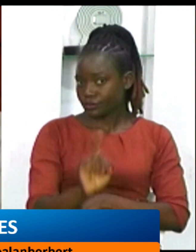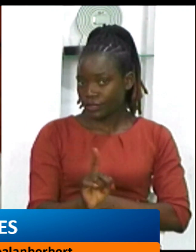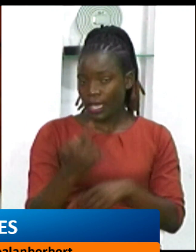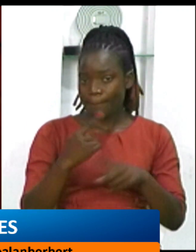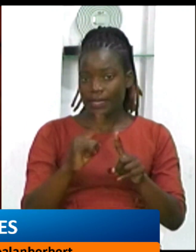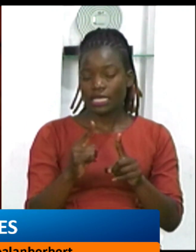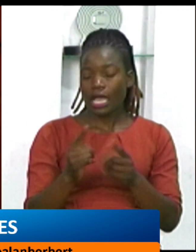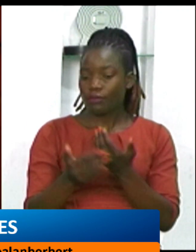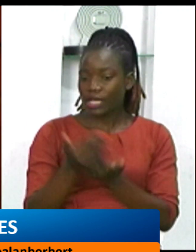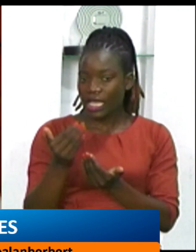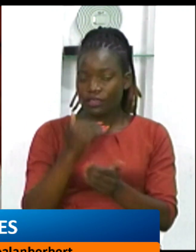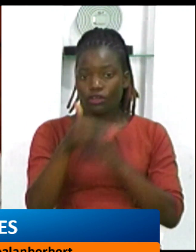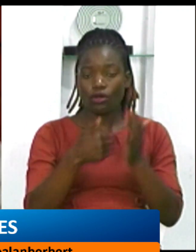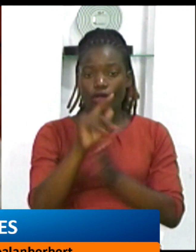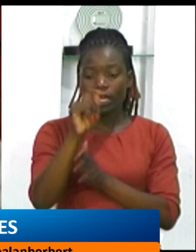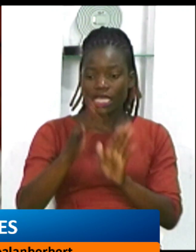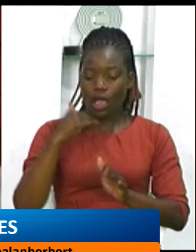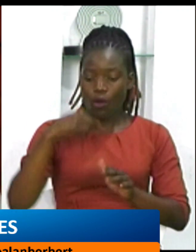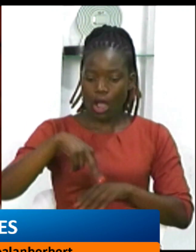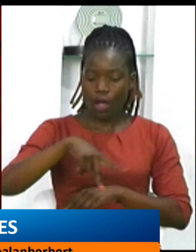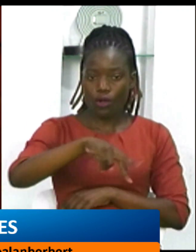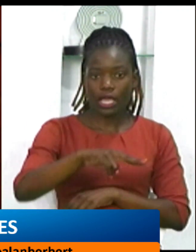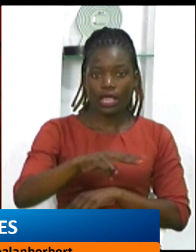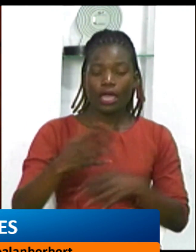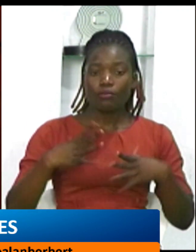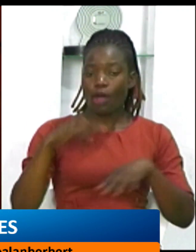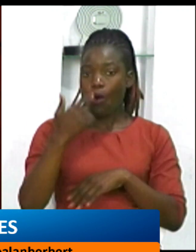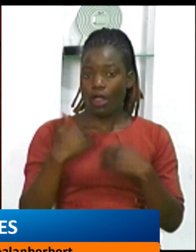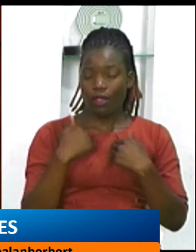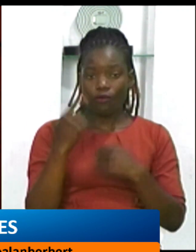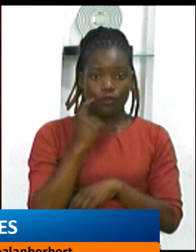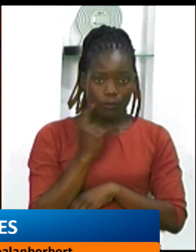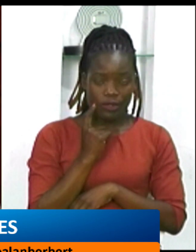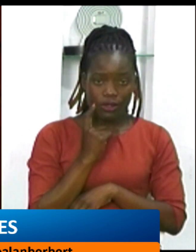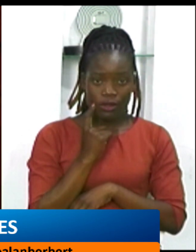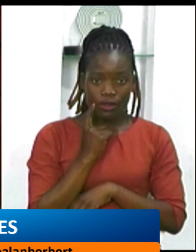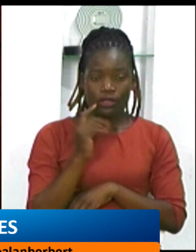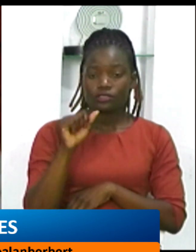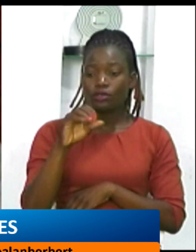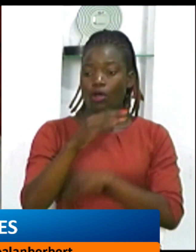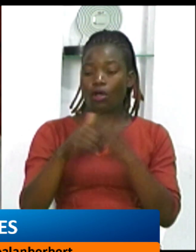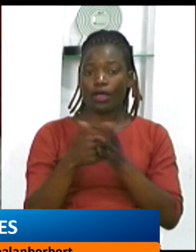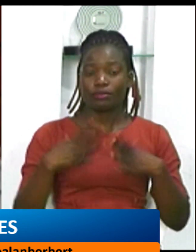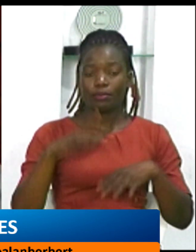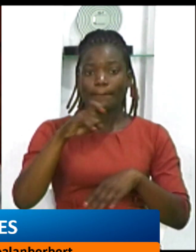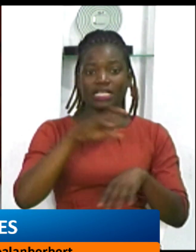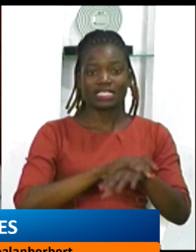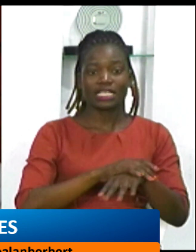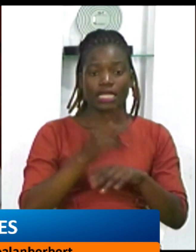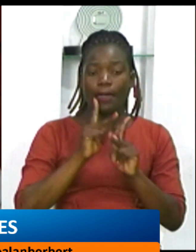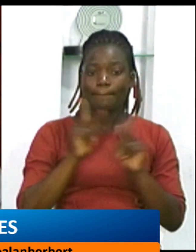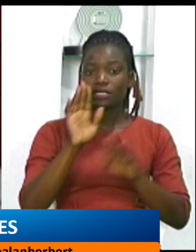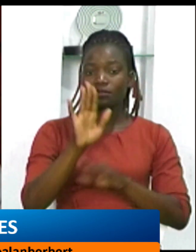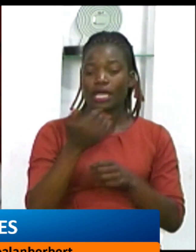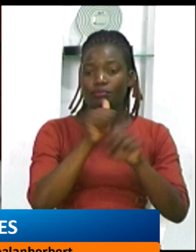who are working. Those who own shops are also taxpayers. So everybody must get their piece. We can't favor one group over